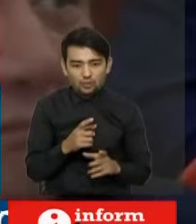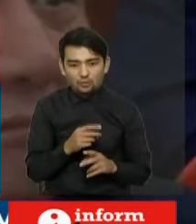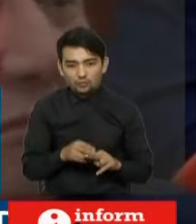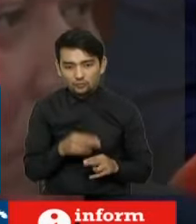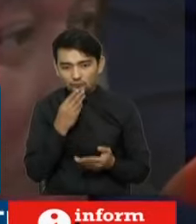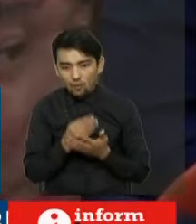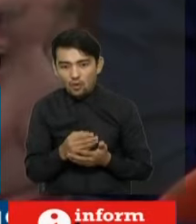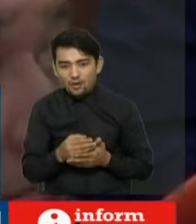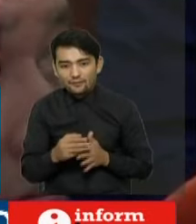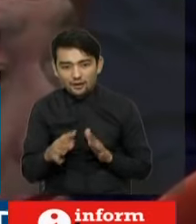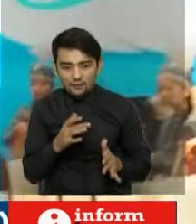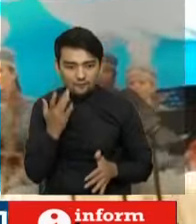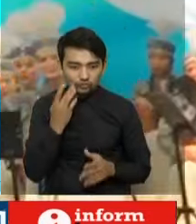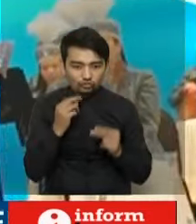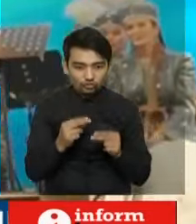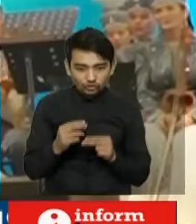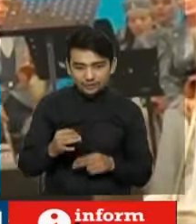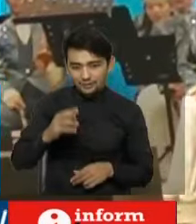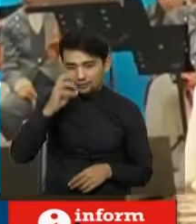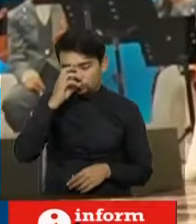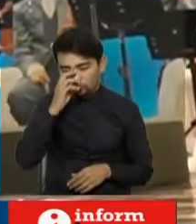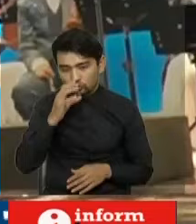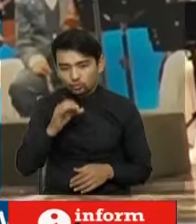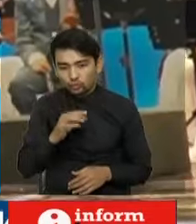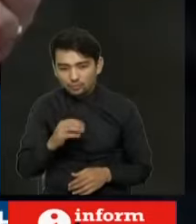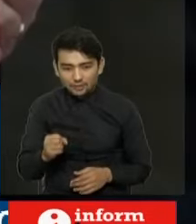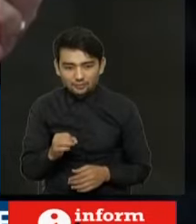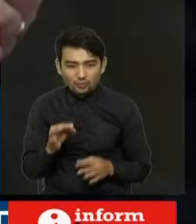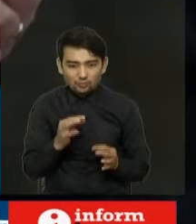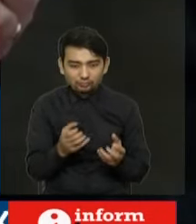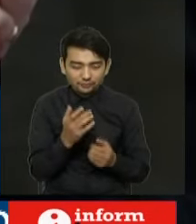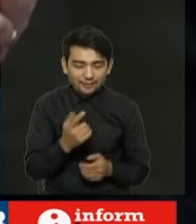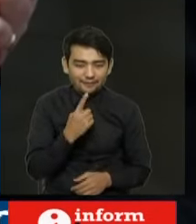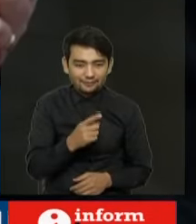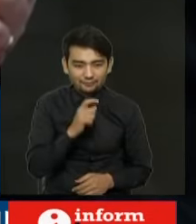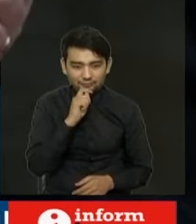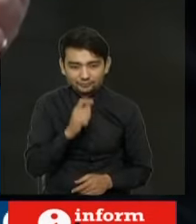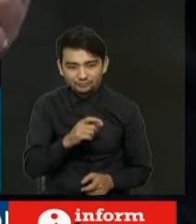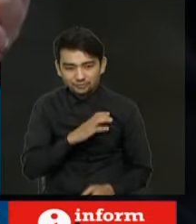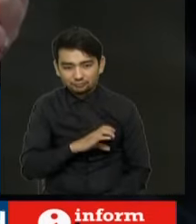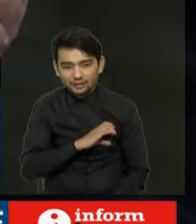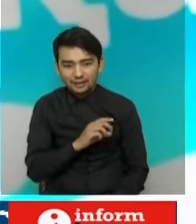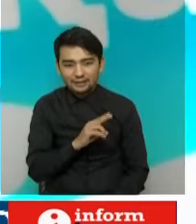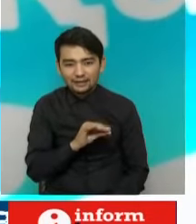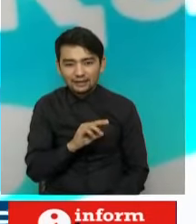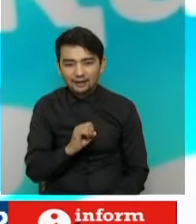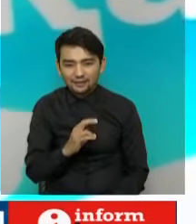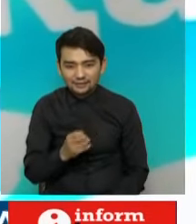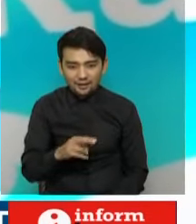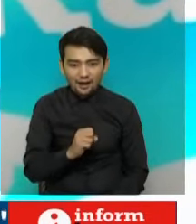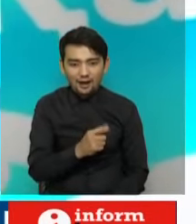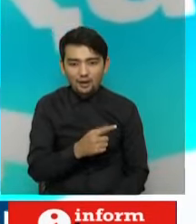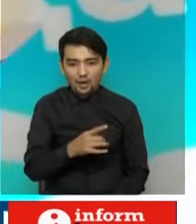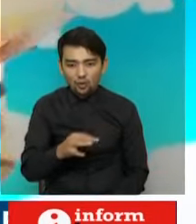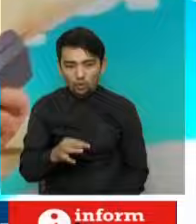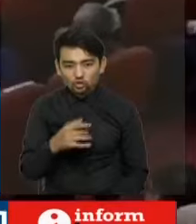своему делу и неравнодушным к судьбе государства. Одной из наград сегодня удостоилось товарищество «Династия Агро» из Жамбылского района. В этом